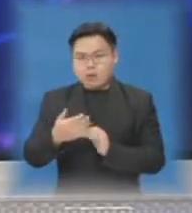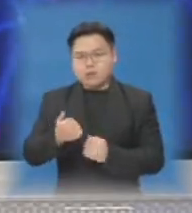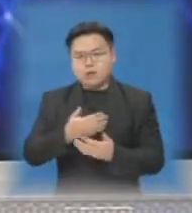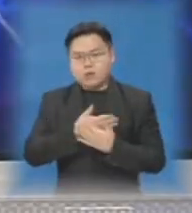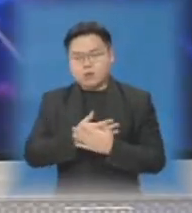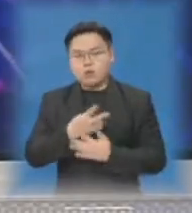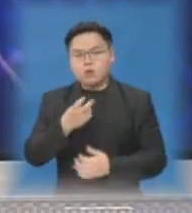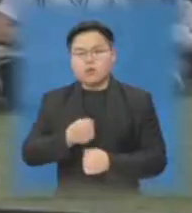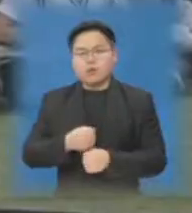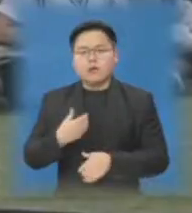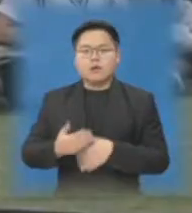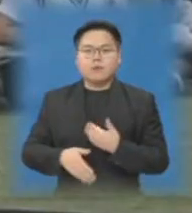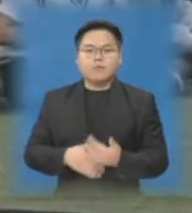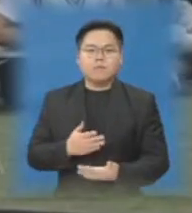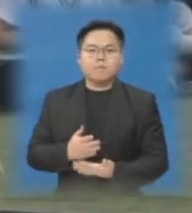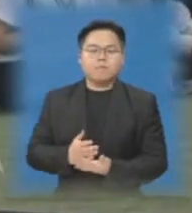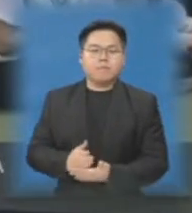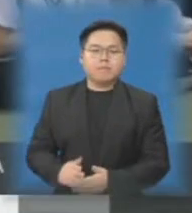юм а.